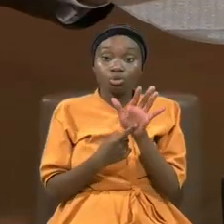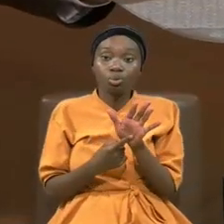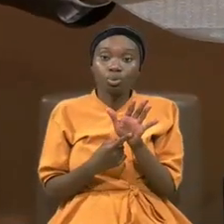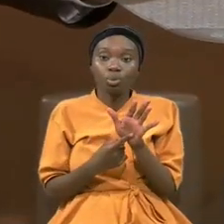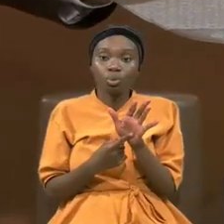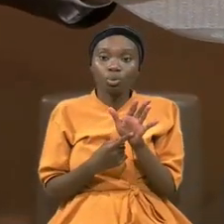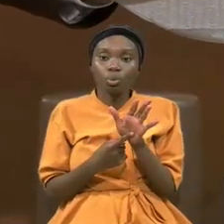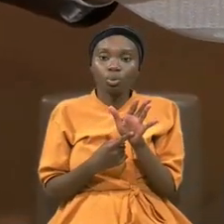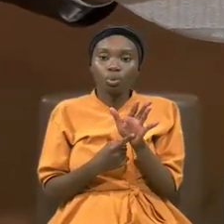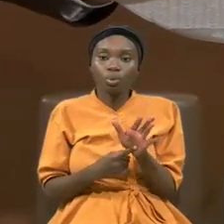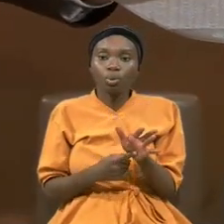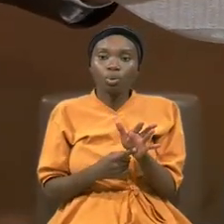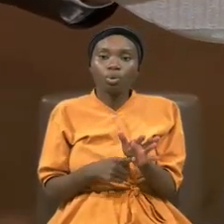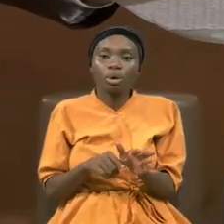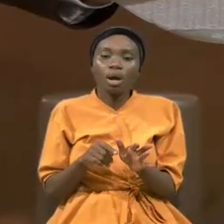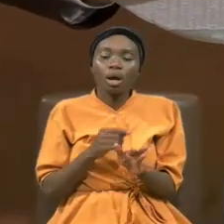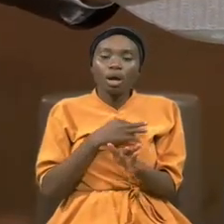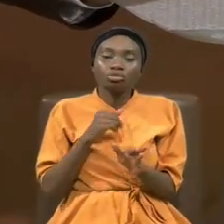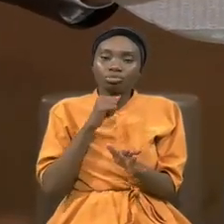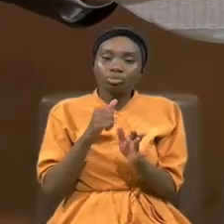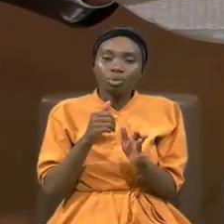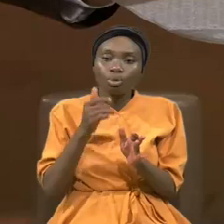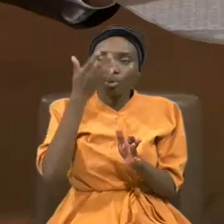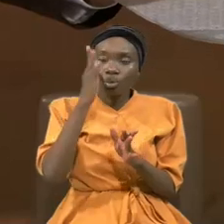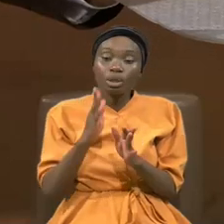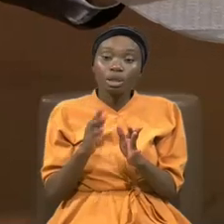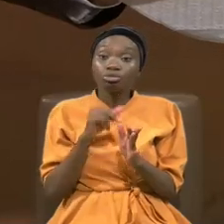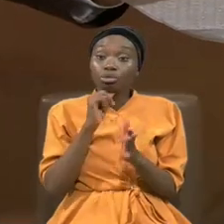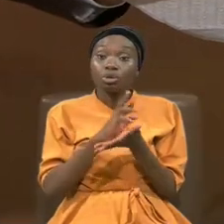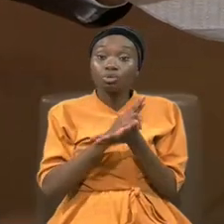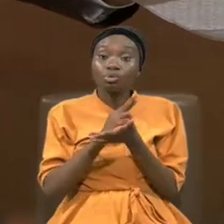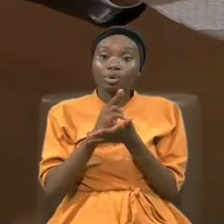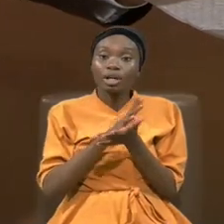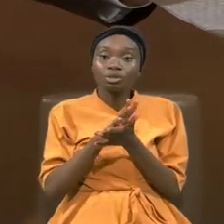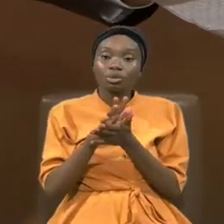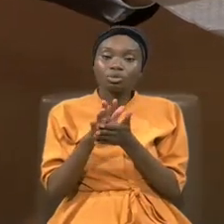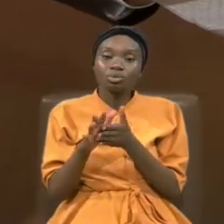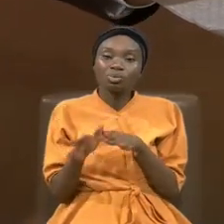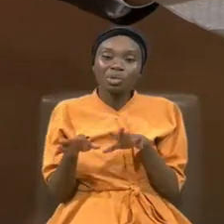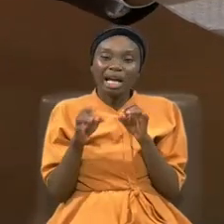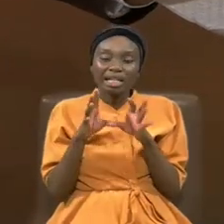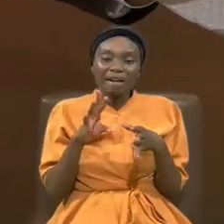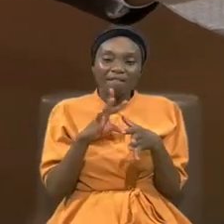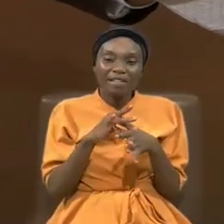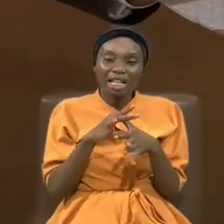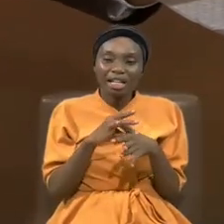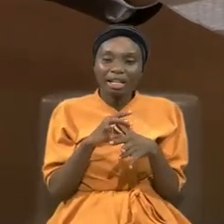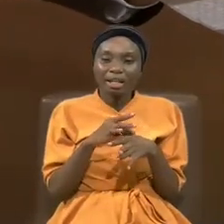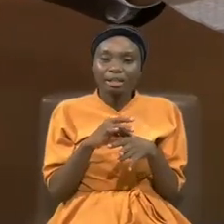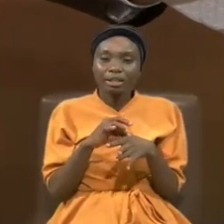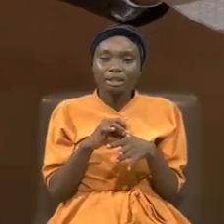vous traitez et vous montrez l'impiété, l'injustice, vous vous montrez charnel,